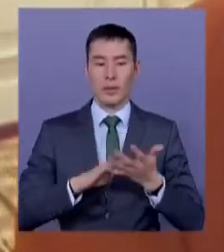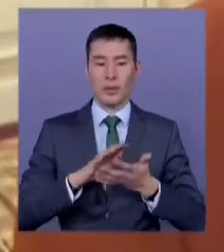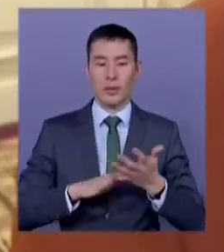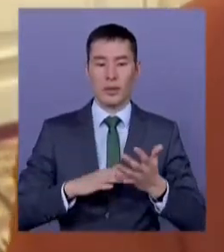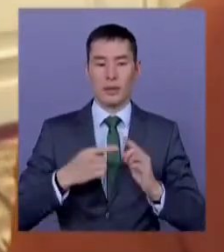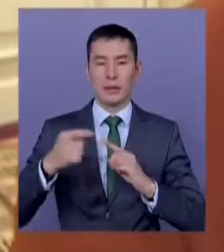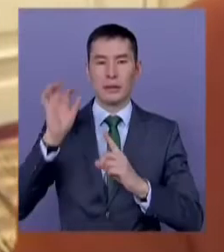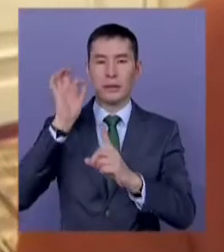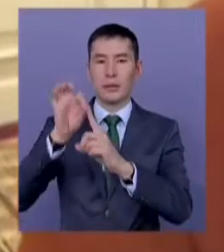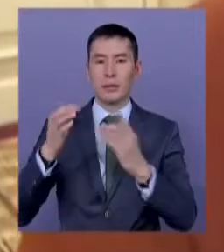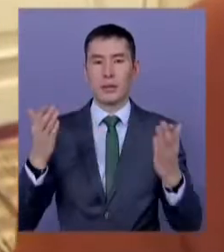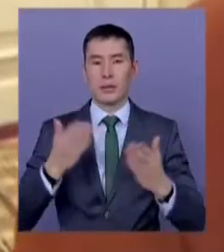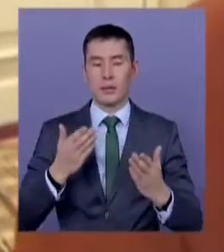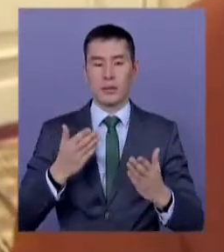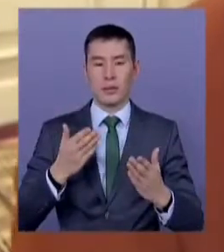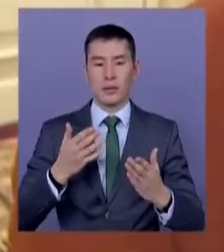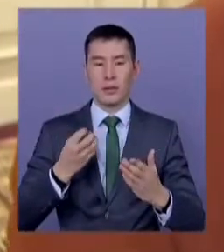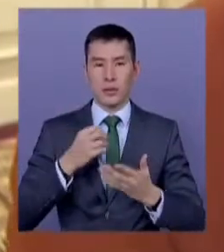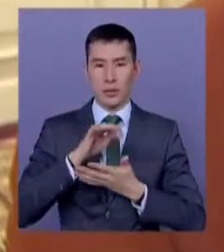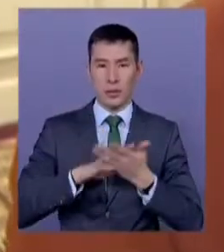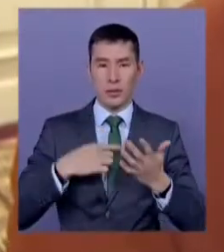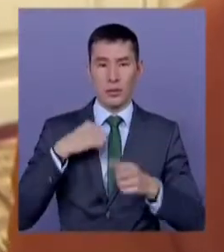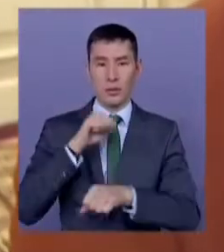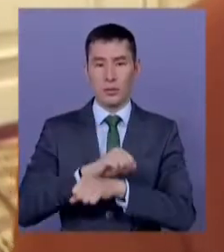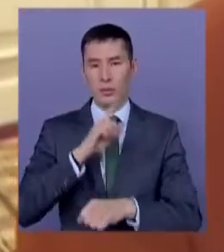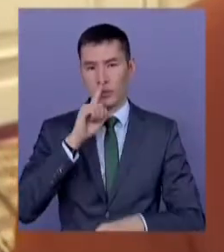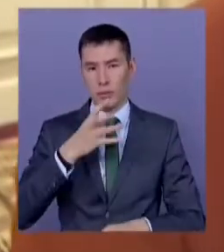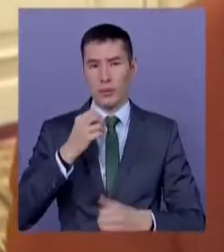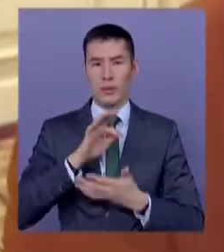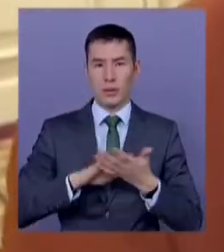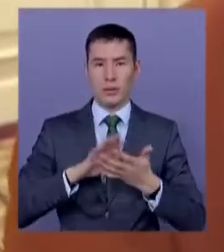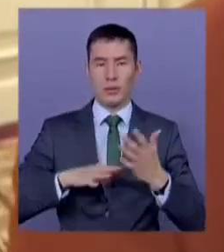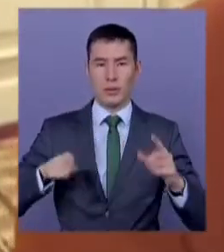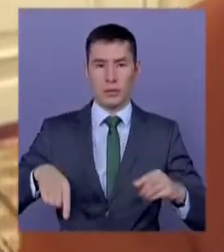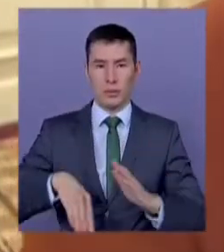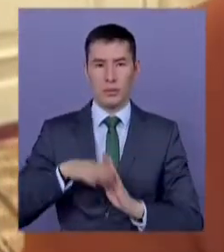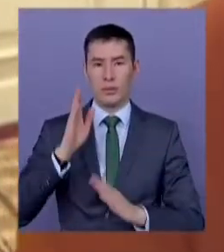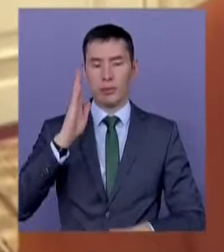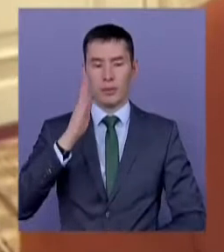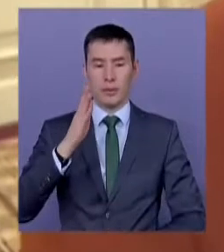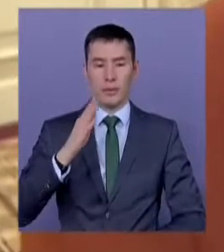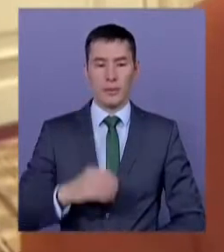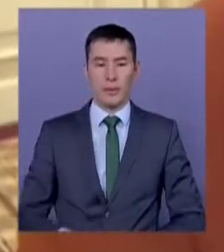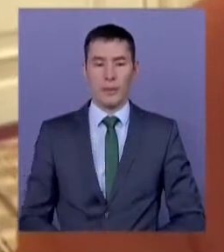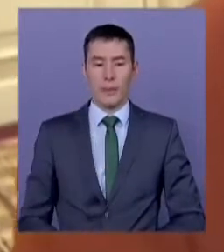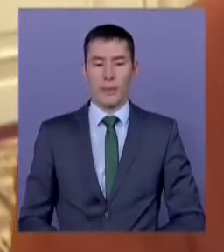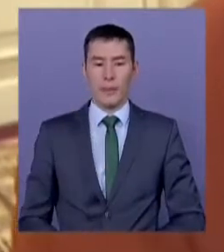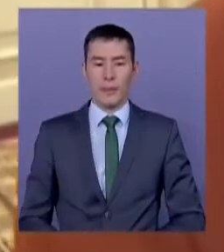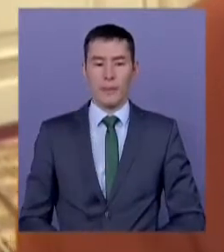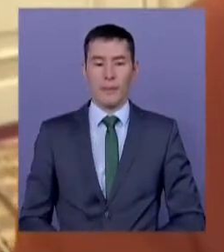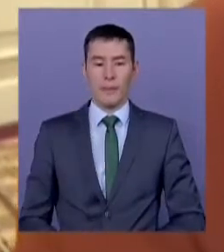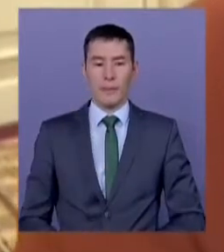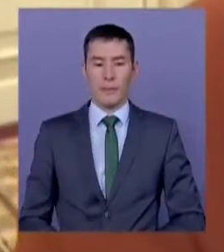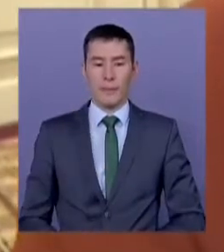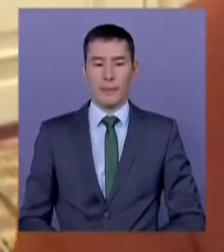ендігі мақсат осы биіктен қалмау, осы әрі қарай биік белестерді